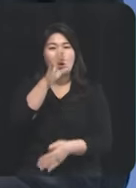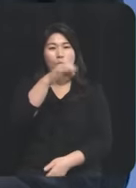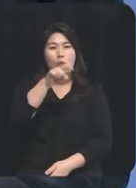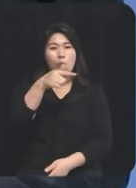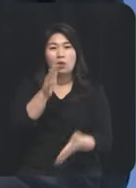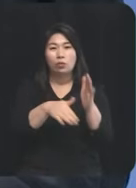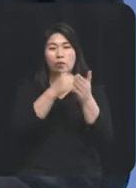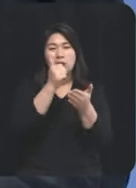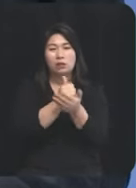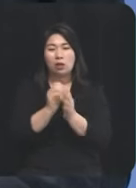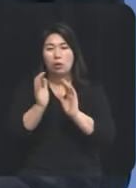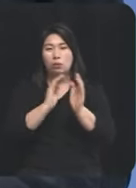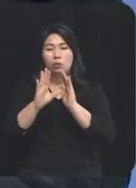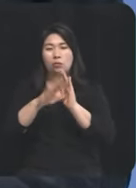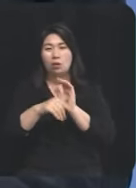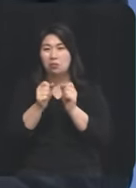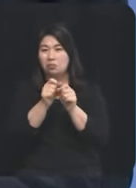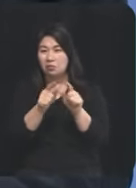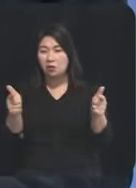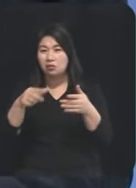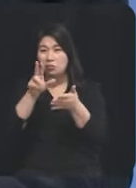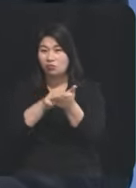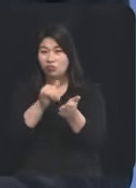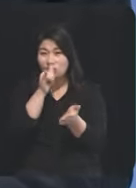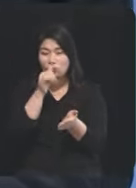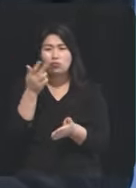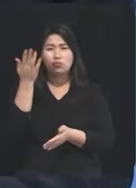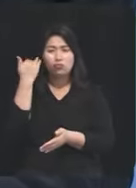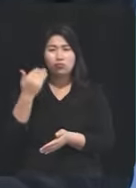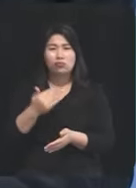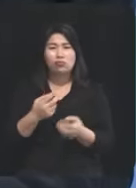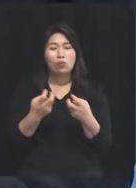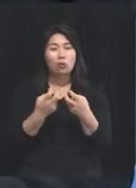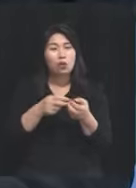여러 가지 문제가 불거졌잖아요. 어떤 문제가 있었죠? 그때는 도민들께서